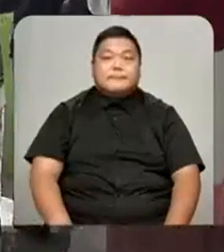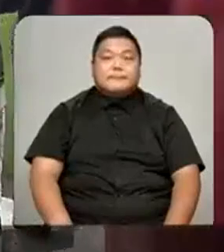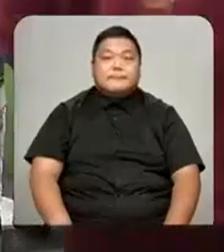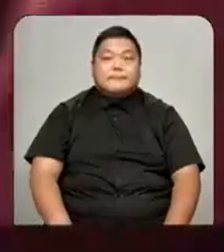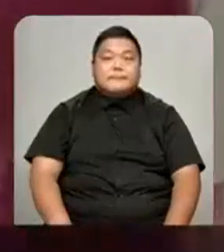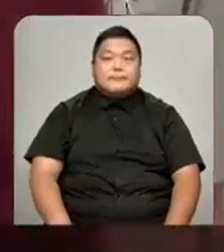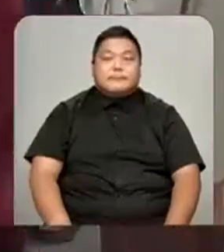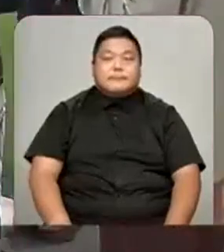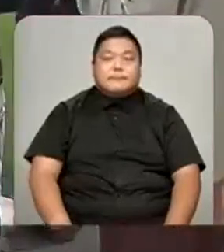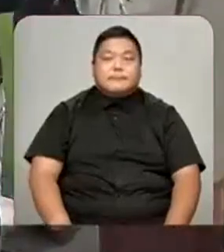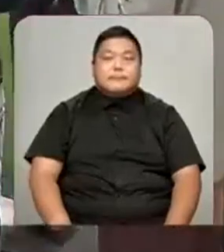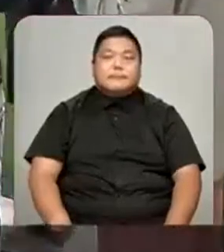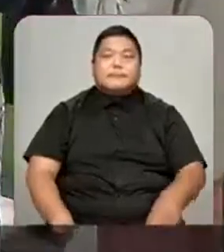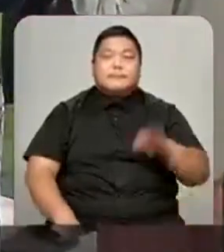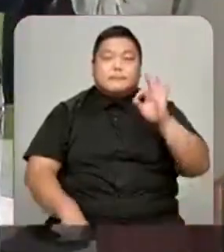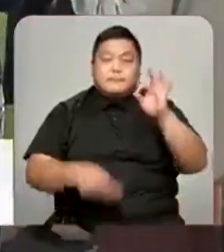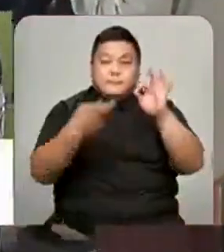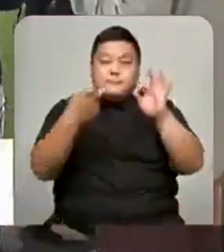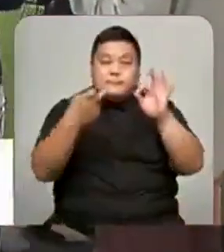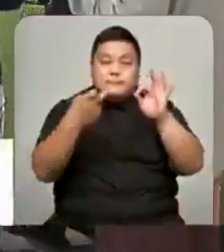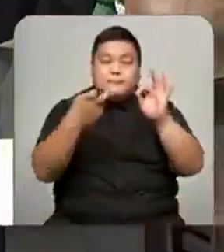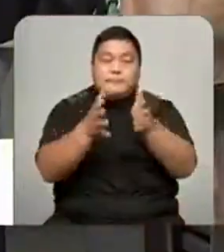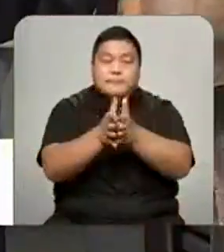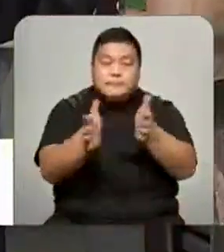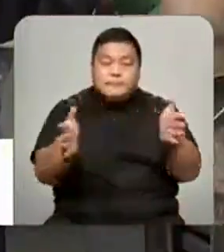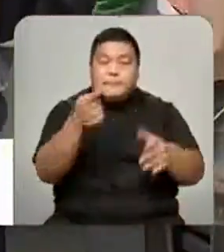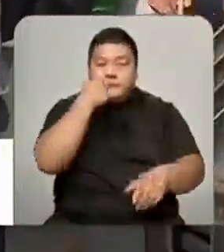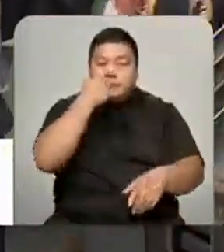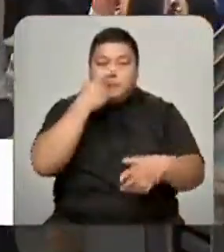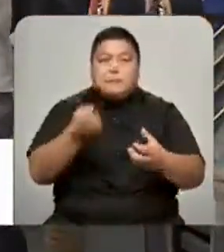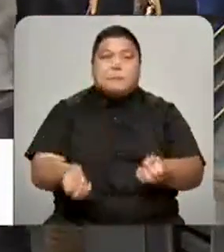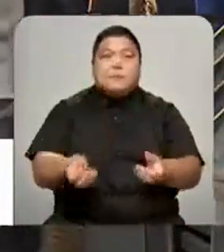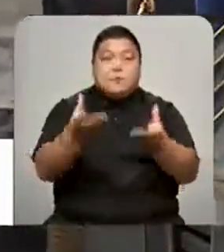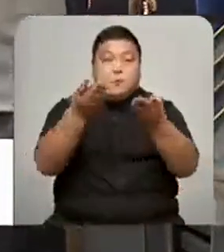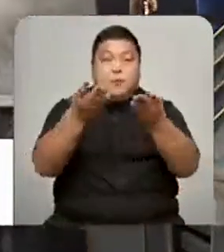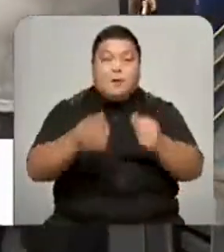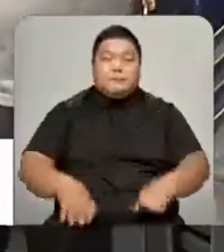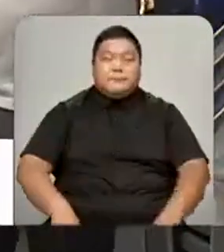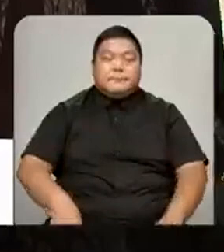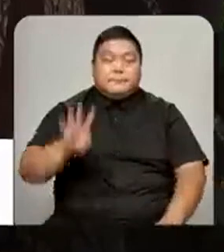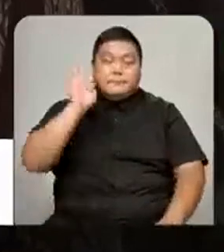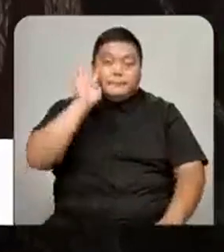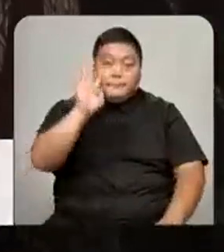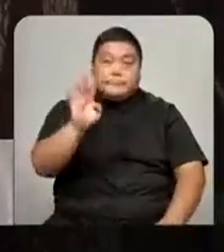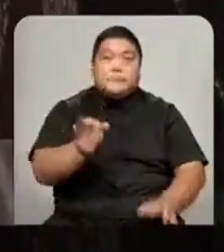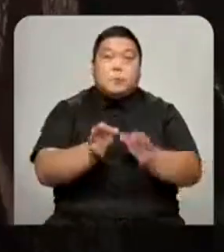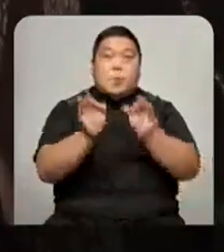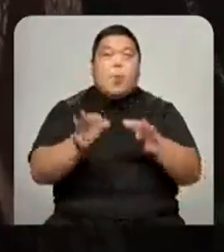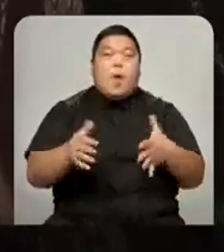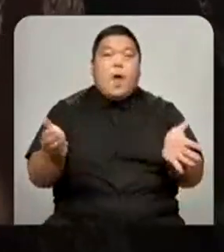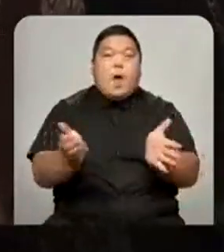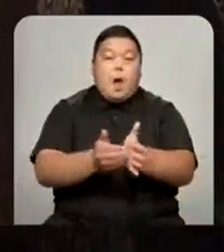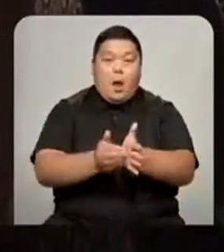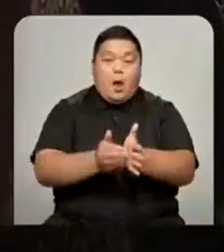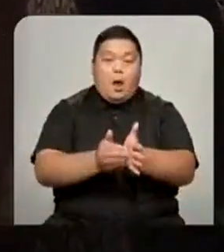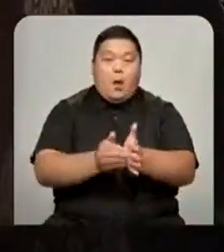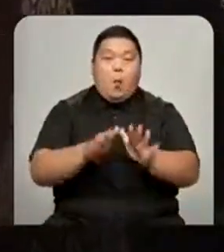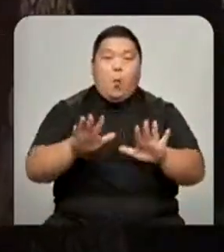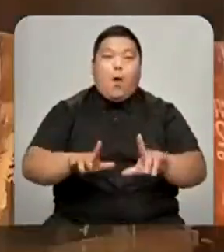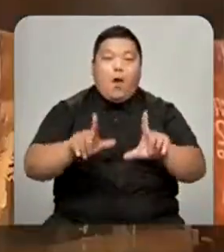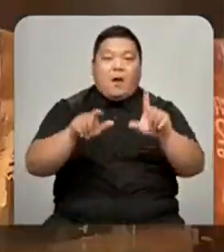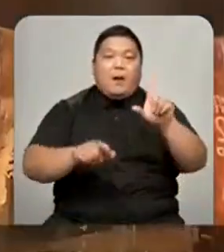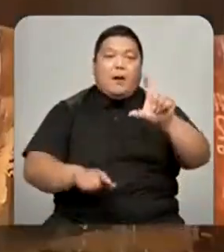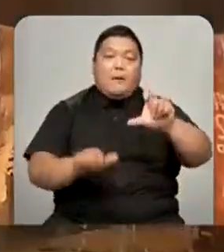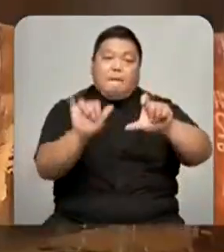지난 12일 막을 올린 강릉 커피 축제가 일정을 모두 마무리했습니다 15회째를 맞으며